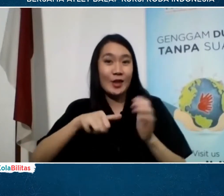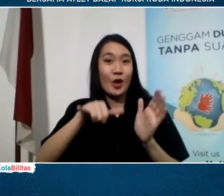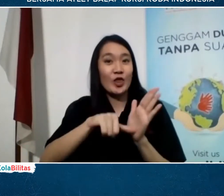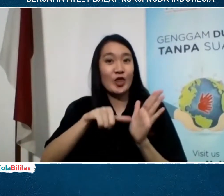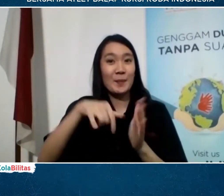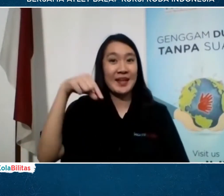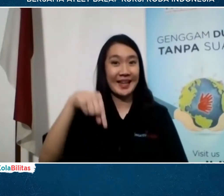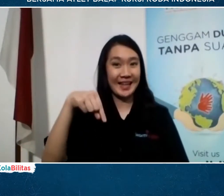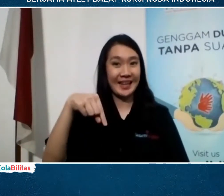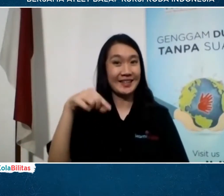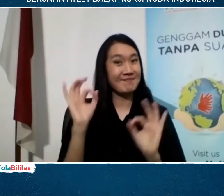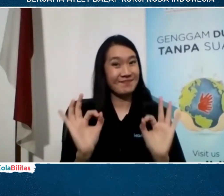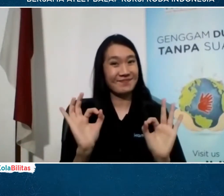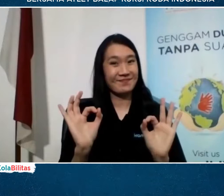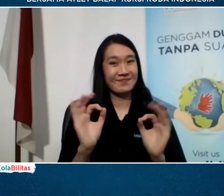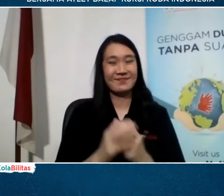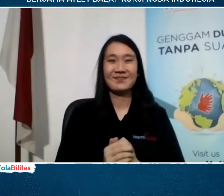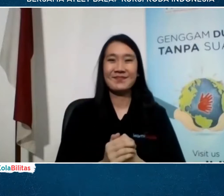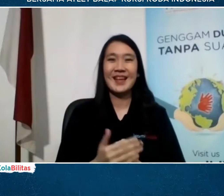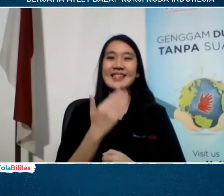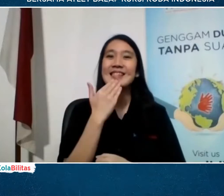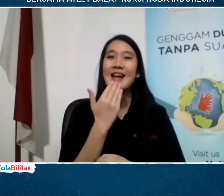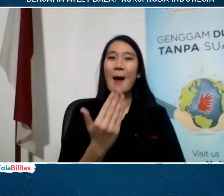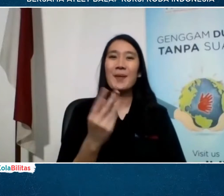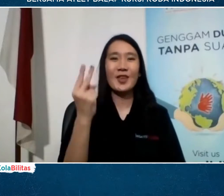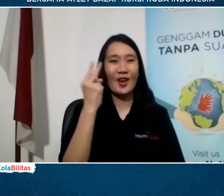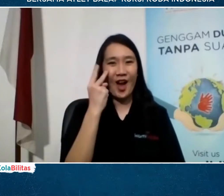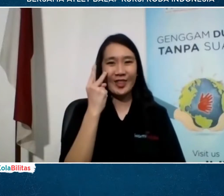chat YouTube ini.